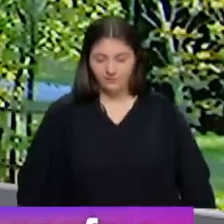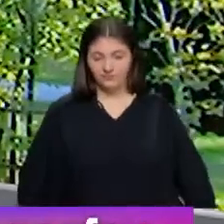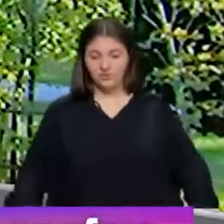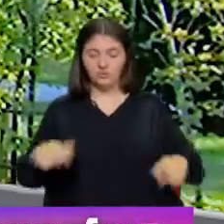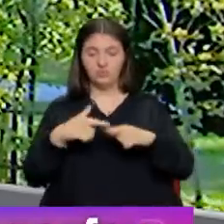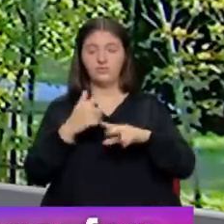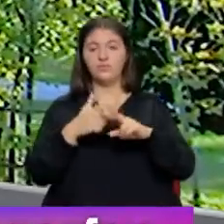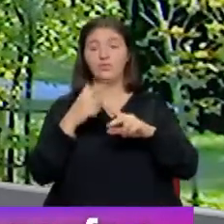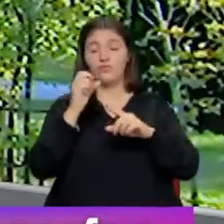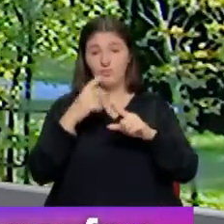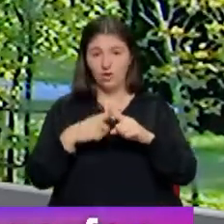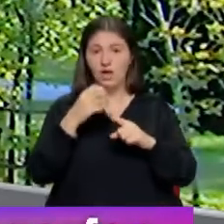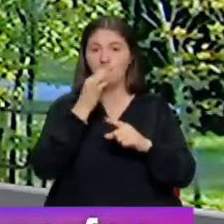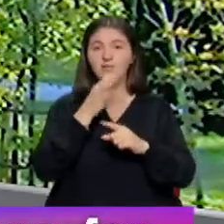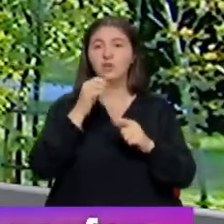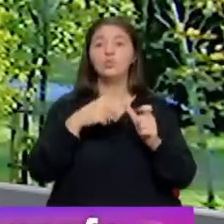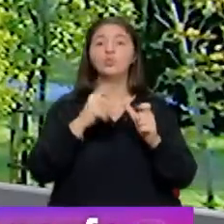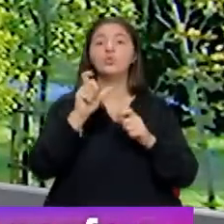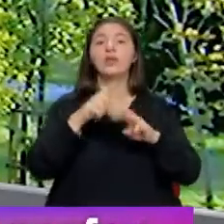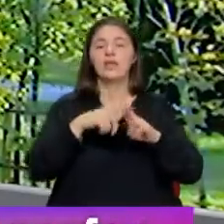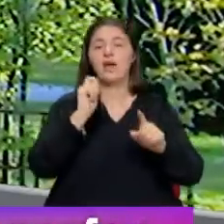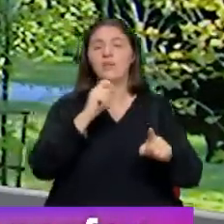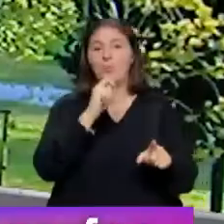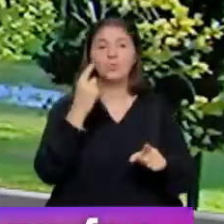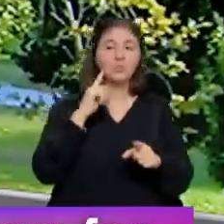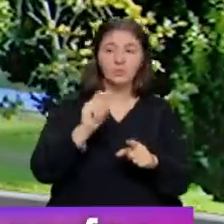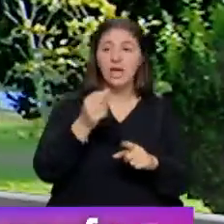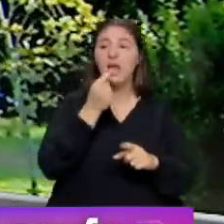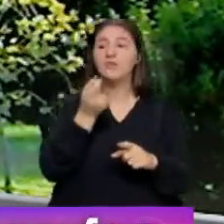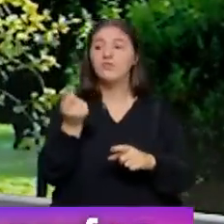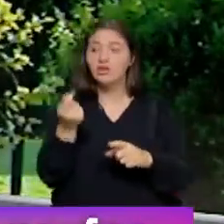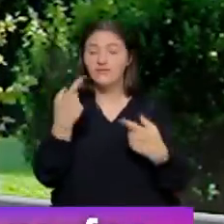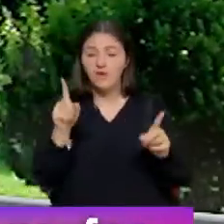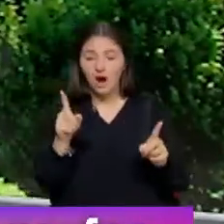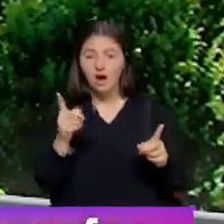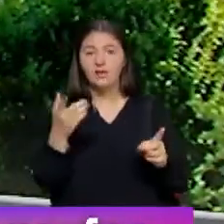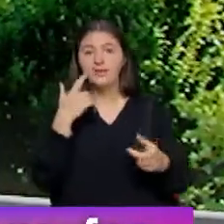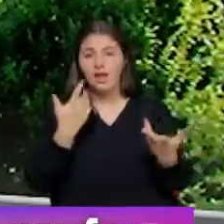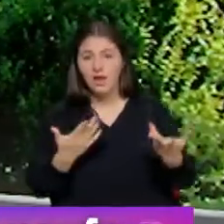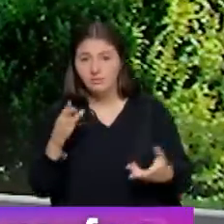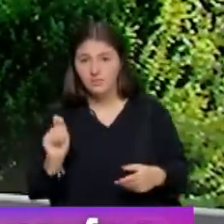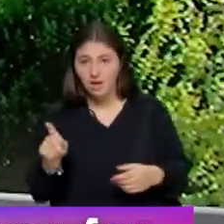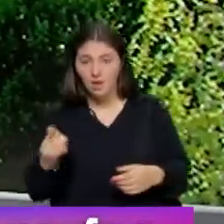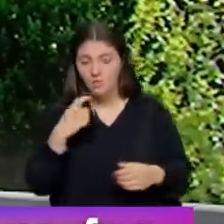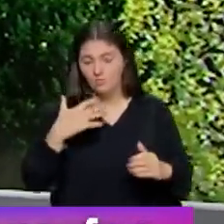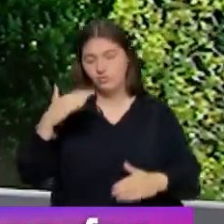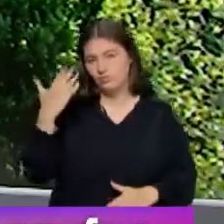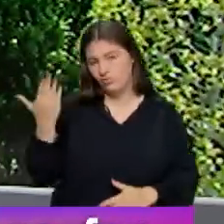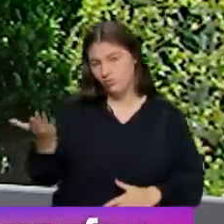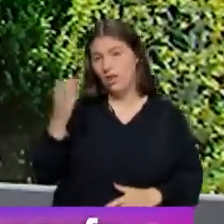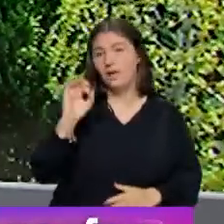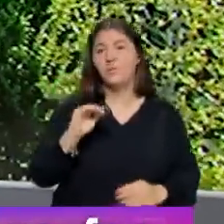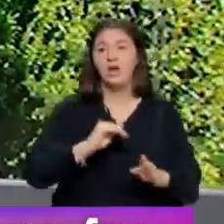Öztürk'ün yaptığı bir röportajı duyacaksınız hem ilaç fiyatları o çıkan farklarla ilgili değerlendirmesi o büyüğümüzün